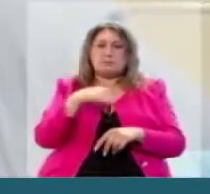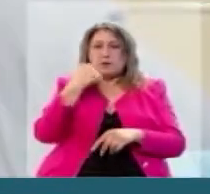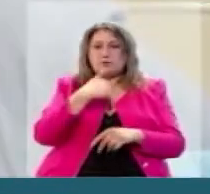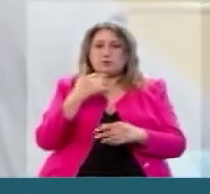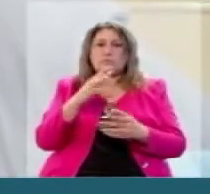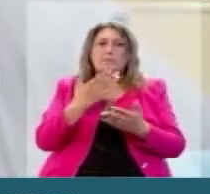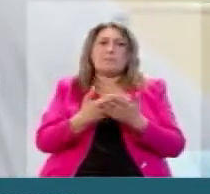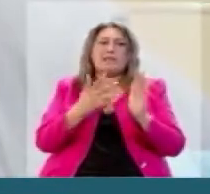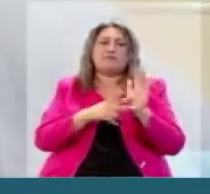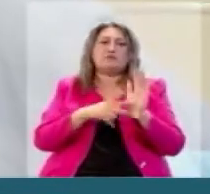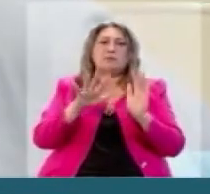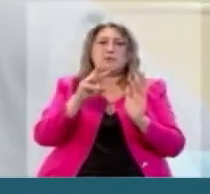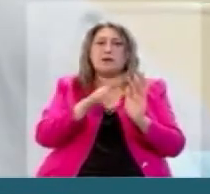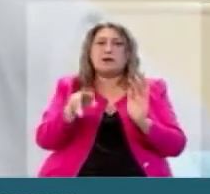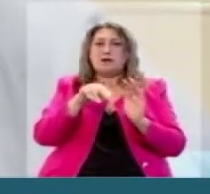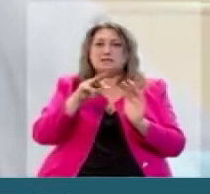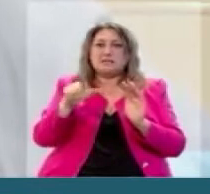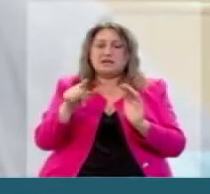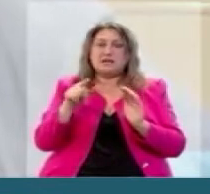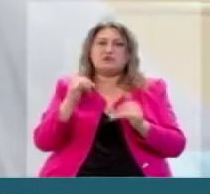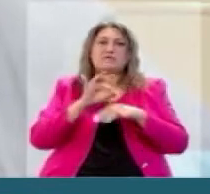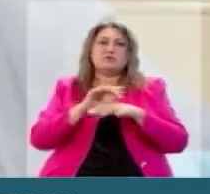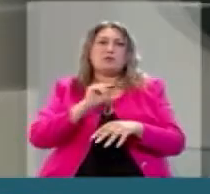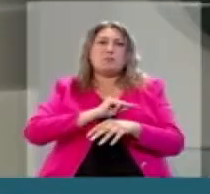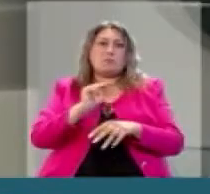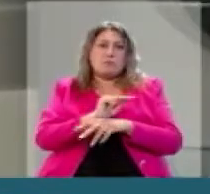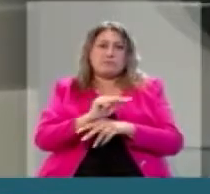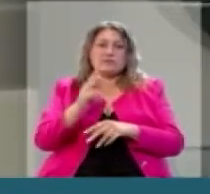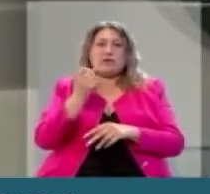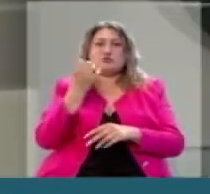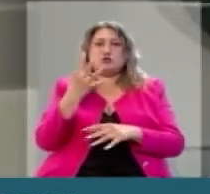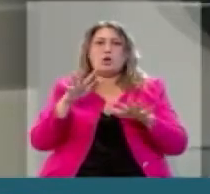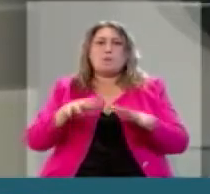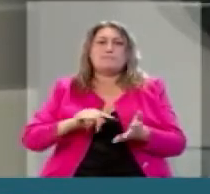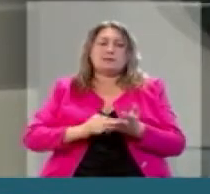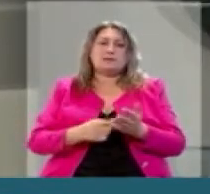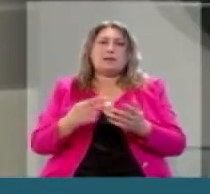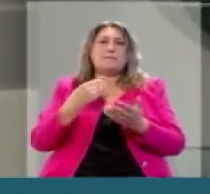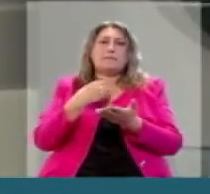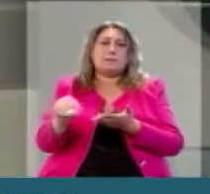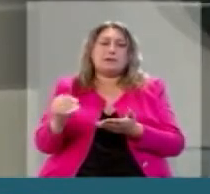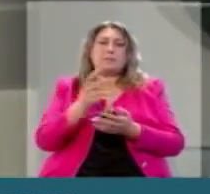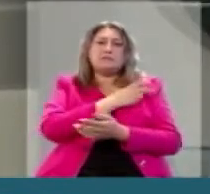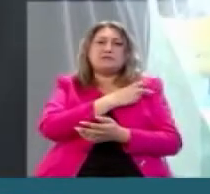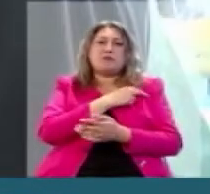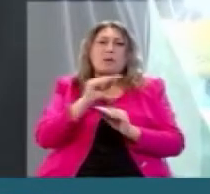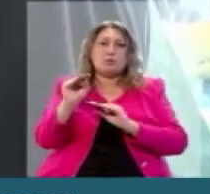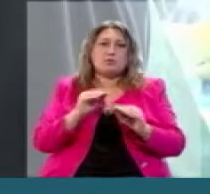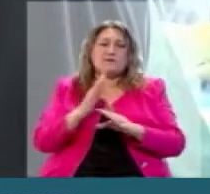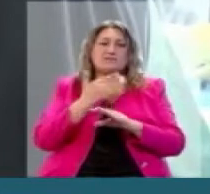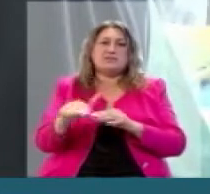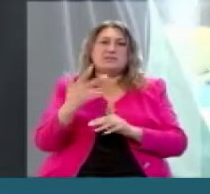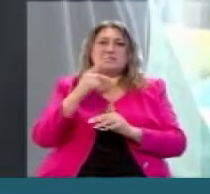году составило 85 миллиардов тенге. Ведутся ремонтные работы на 14 объектах. На приобретение медицинского оборудования